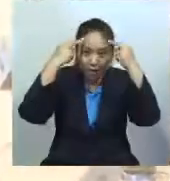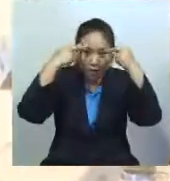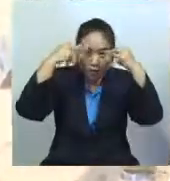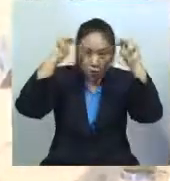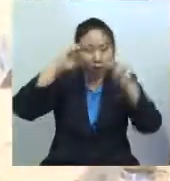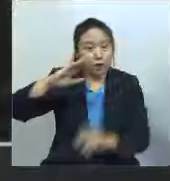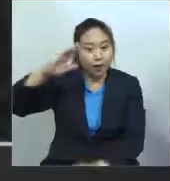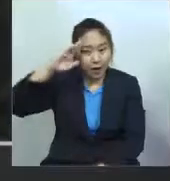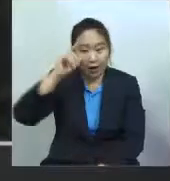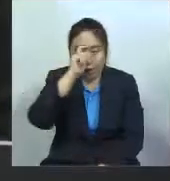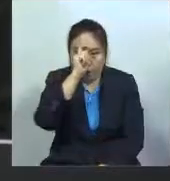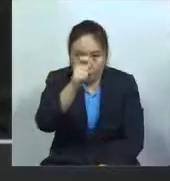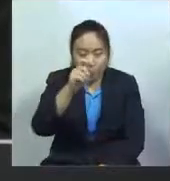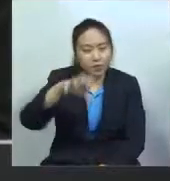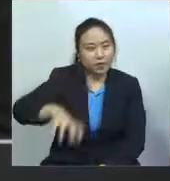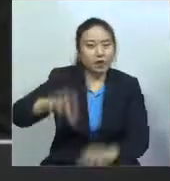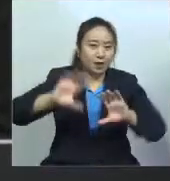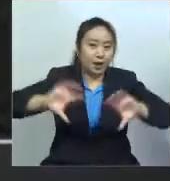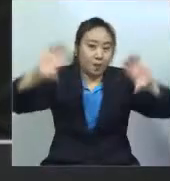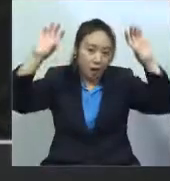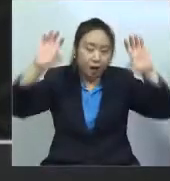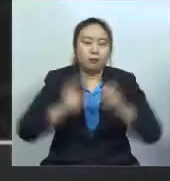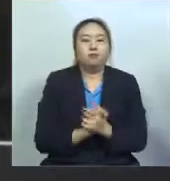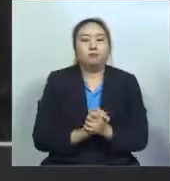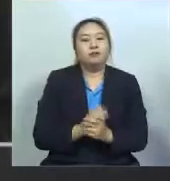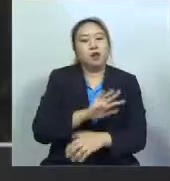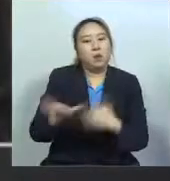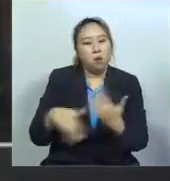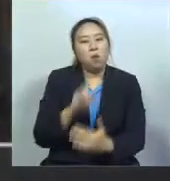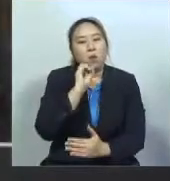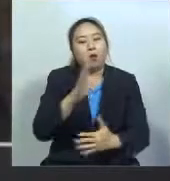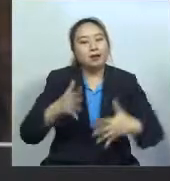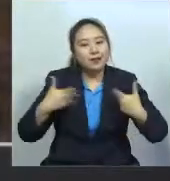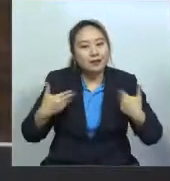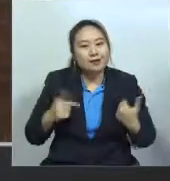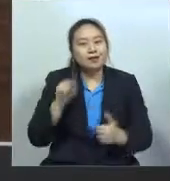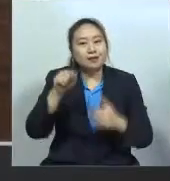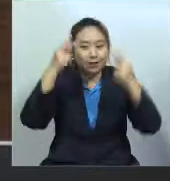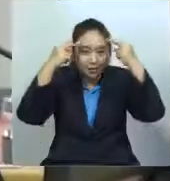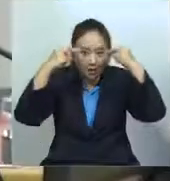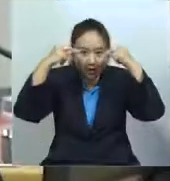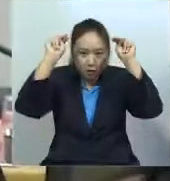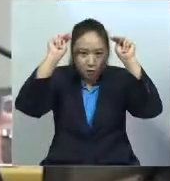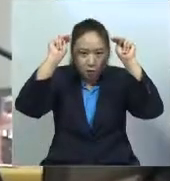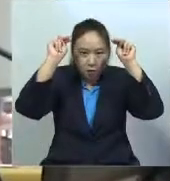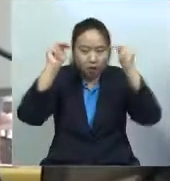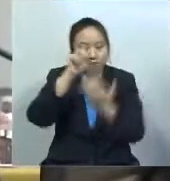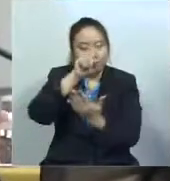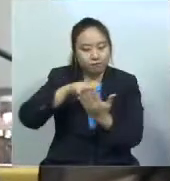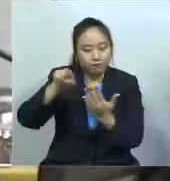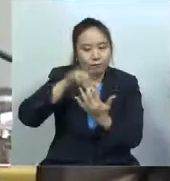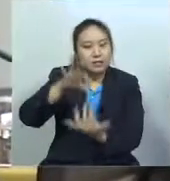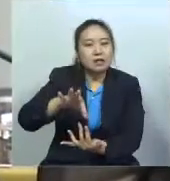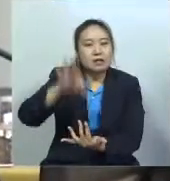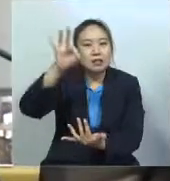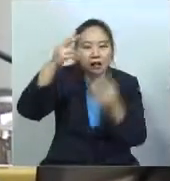ชานายกรัฐมนตรีที่ทำเนียบรัฐบาลซึ่งทุกคนต่างแสดงความยินดีที่นายกรัฐมนตรีได้รับเลือกให้เป็นนาย